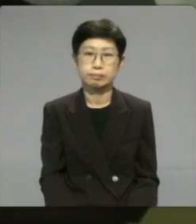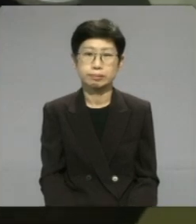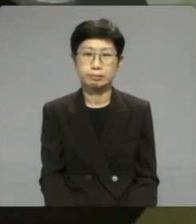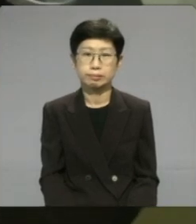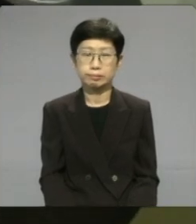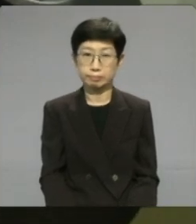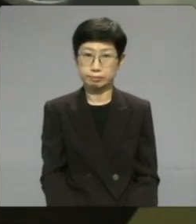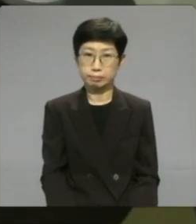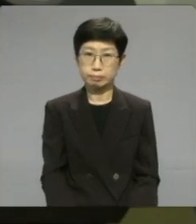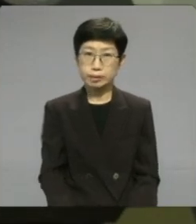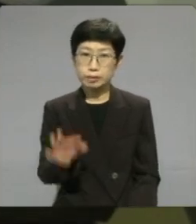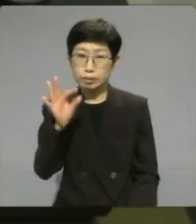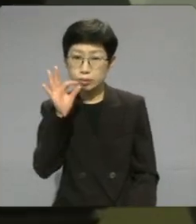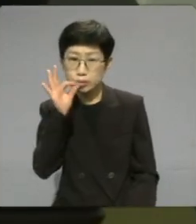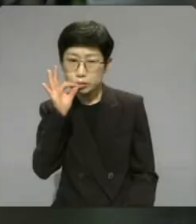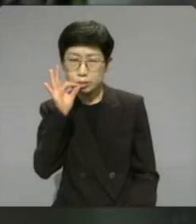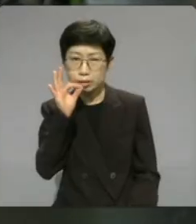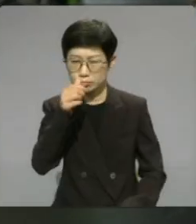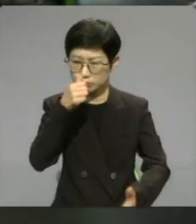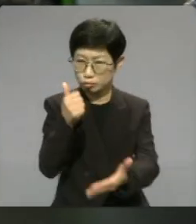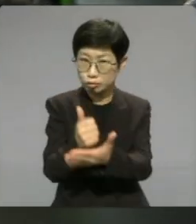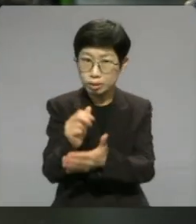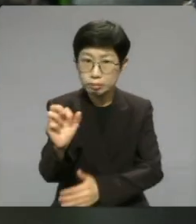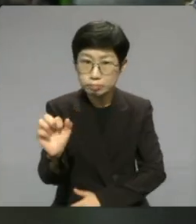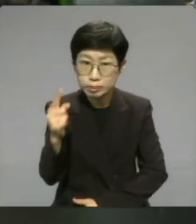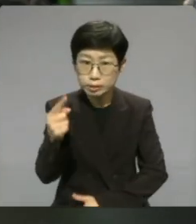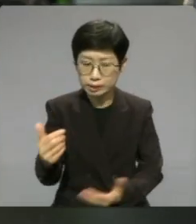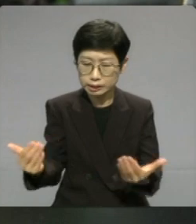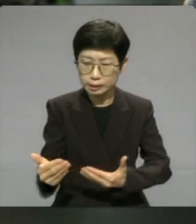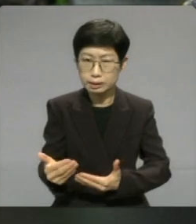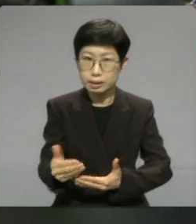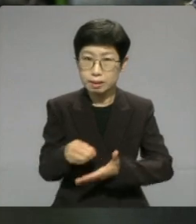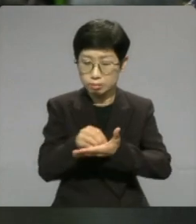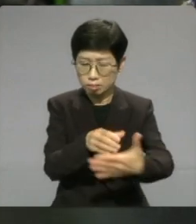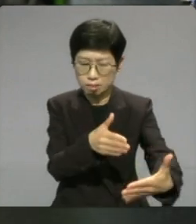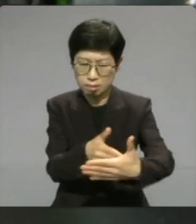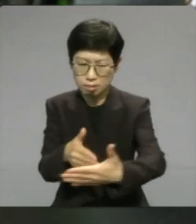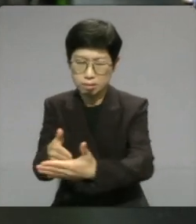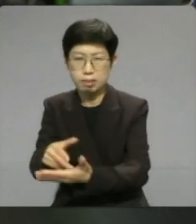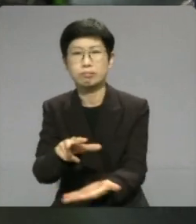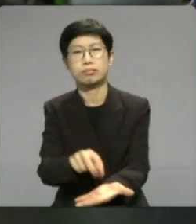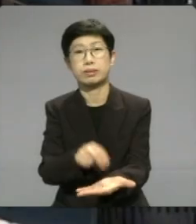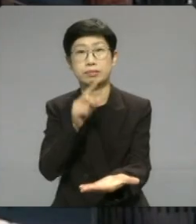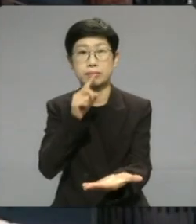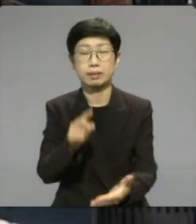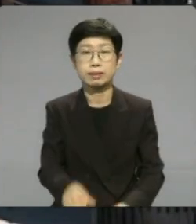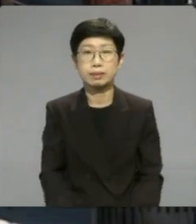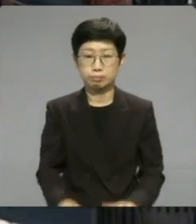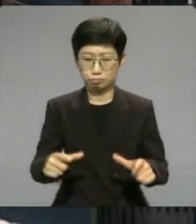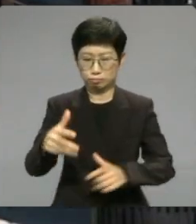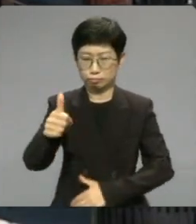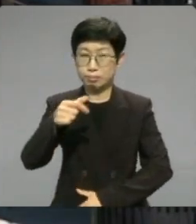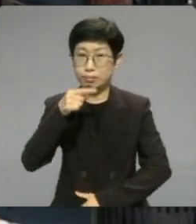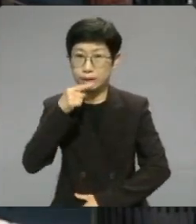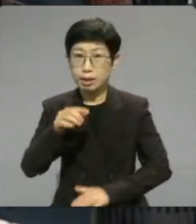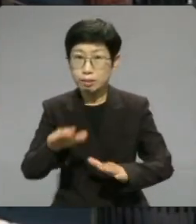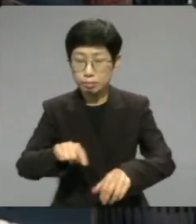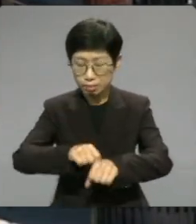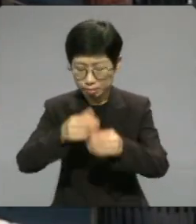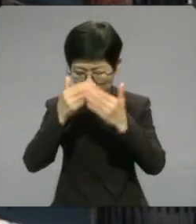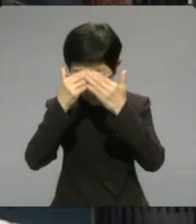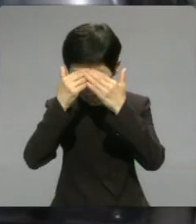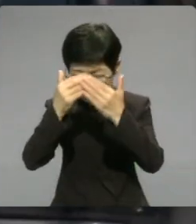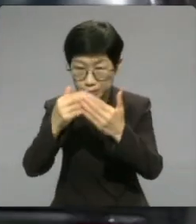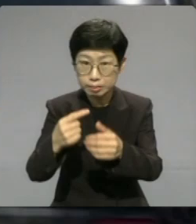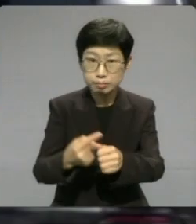당시 대마초가 직장을 구하는데 있어 두고두고 문제가 됐다는 겁니다 무어 주지사는 이번 사면이 인종간의